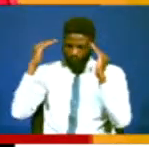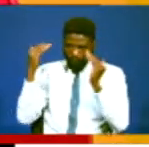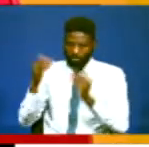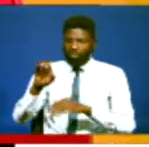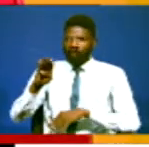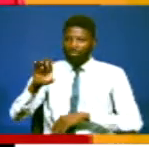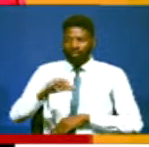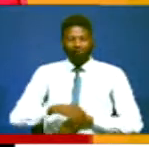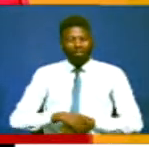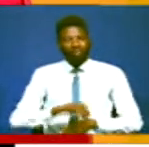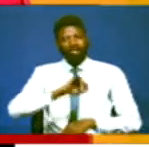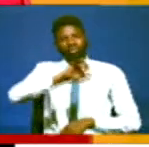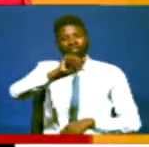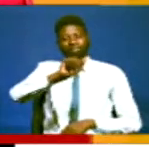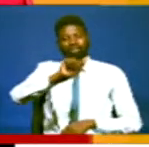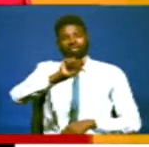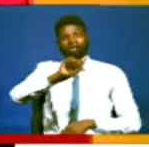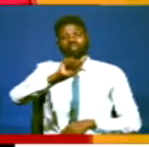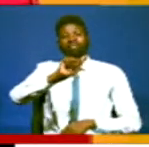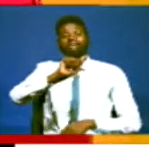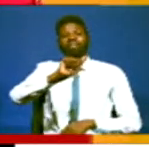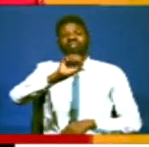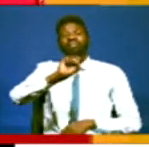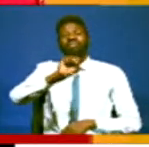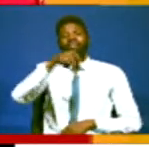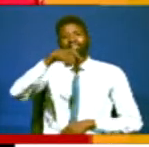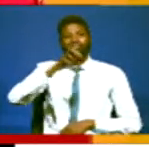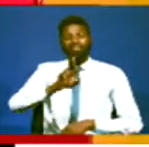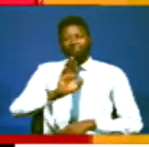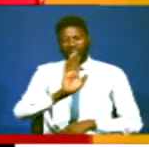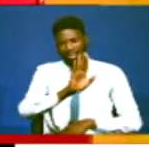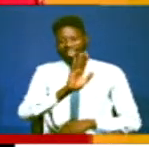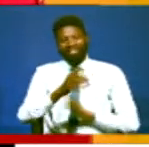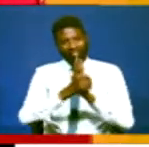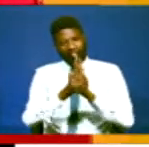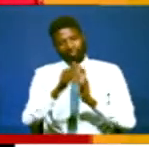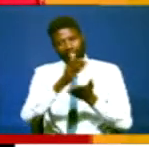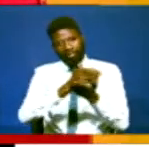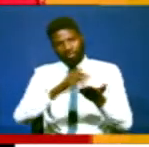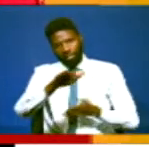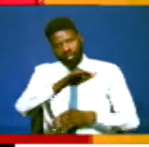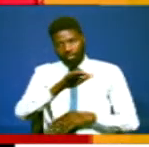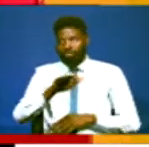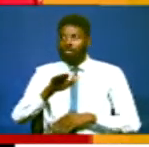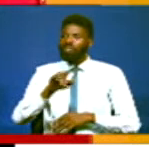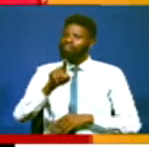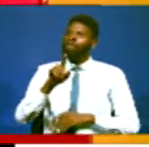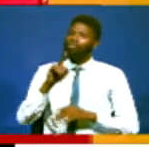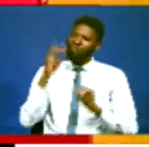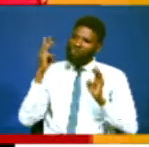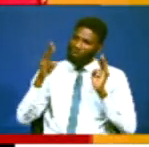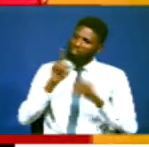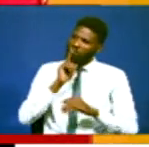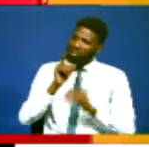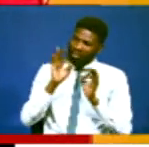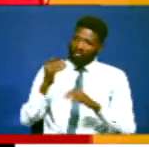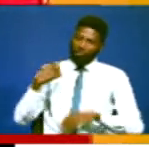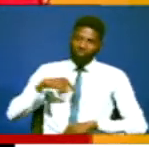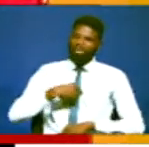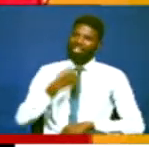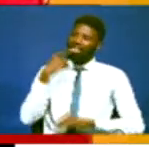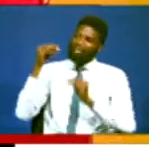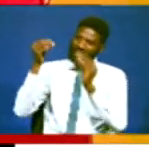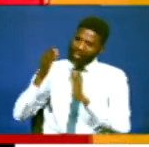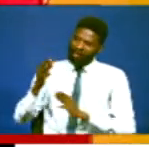fulani. Waweza kutambua, unajua wanaogopa kwamba sasa tukisema huyu mwalimu anajua, tutaonekana kwamba sasa sisi